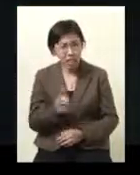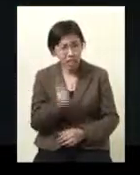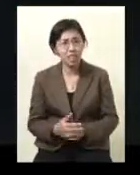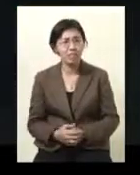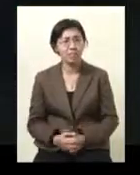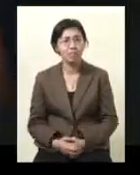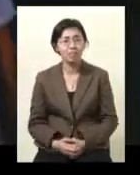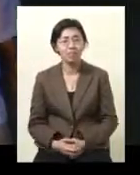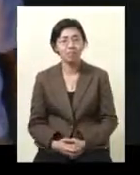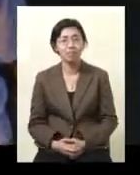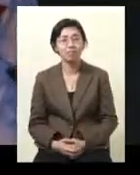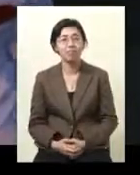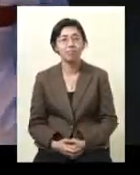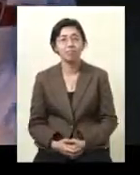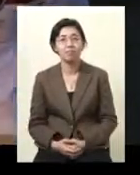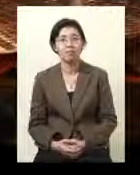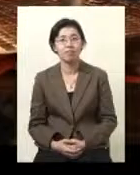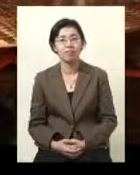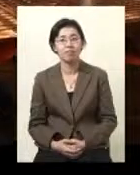ถึงกับขนาดนั้น เอาจริง